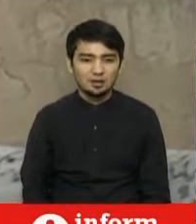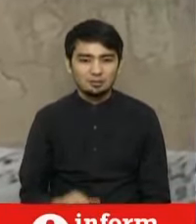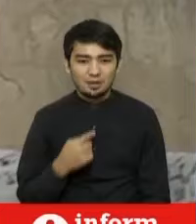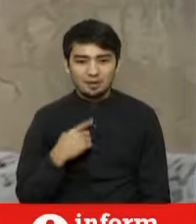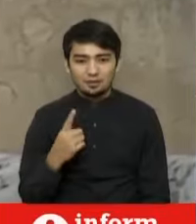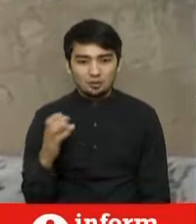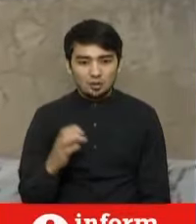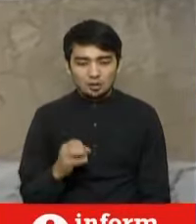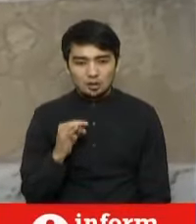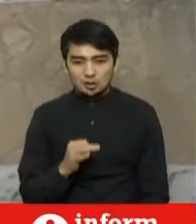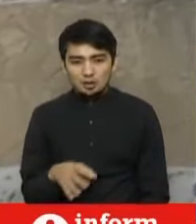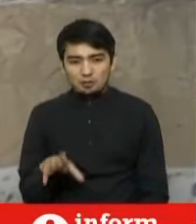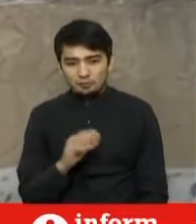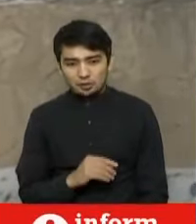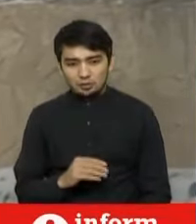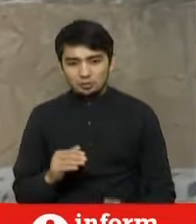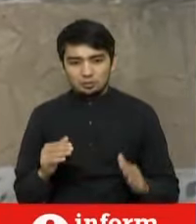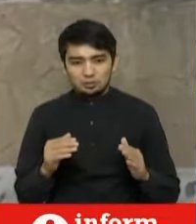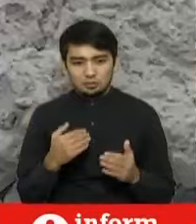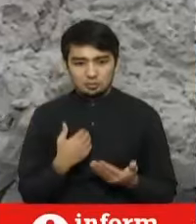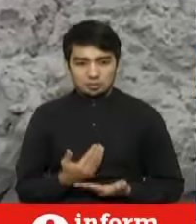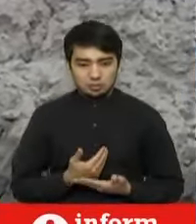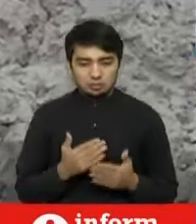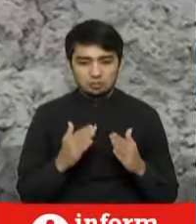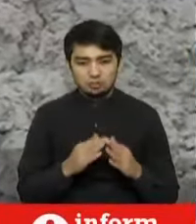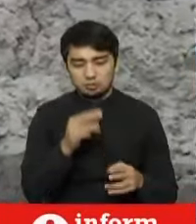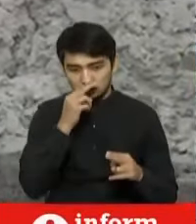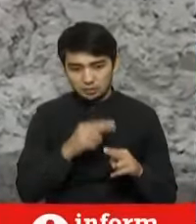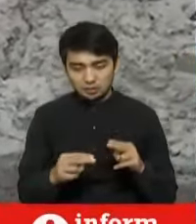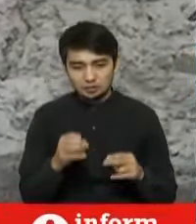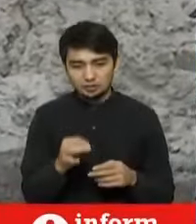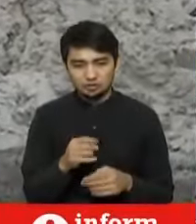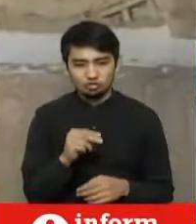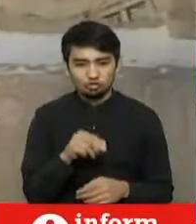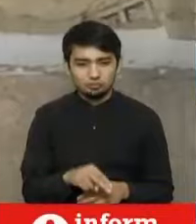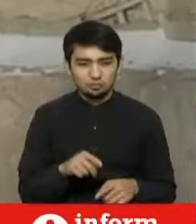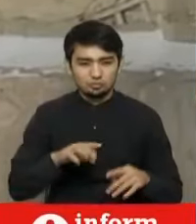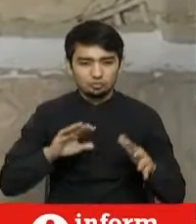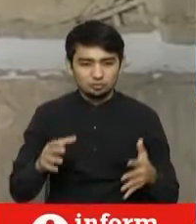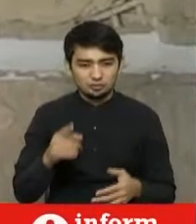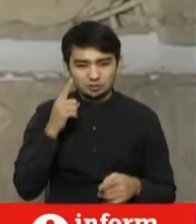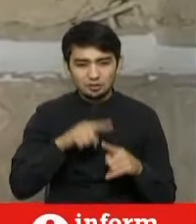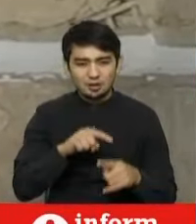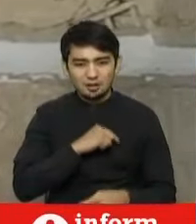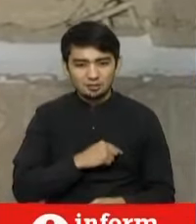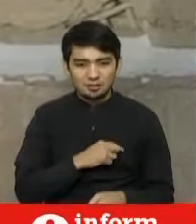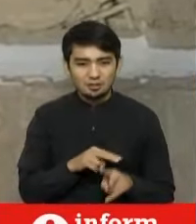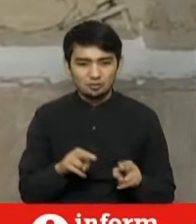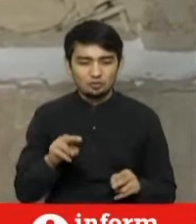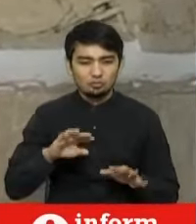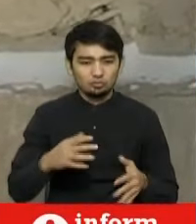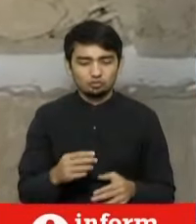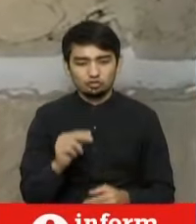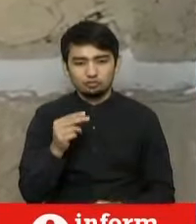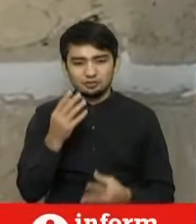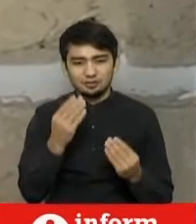лишились всех ну жил площади это чрезвычайная ситуация техногенного характера случилось в четверг